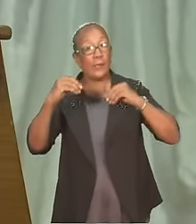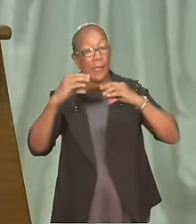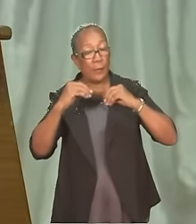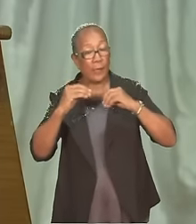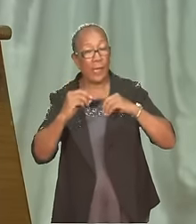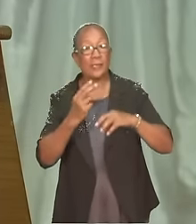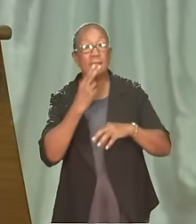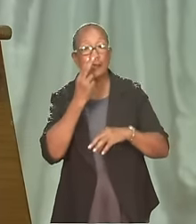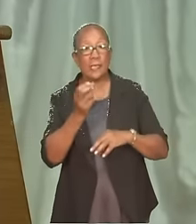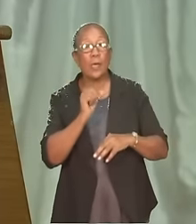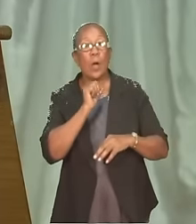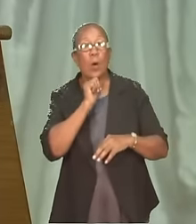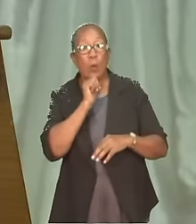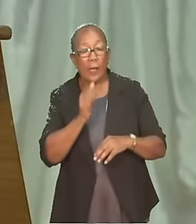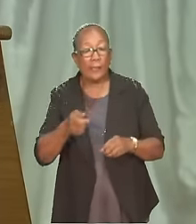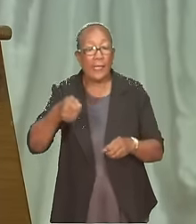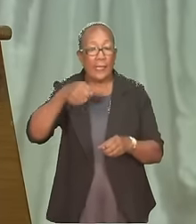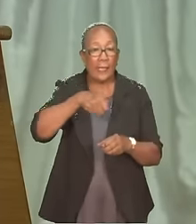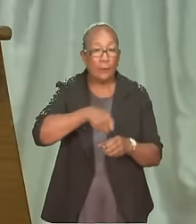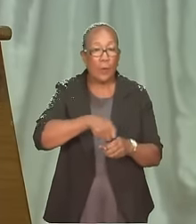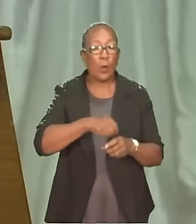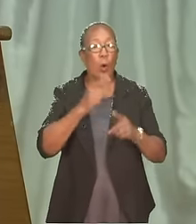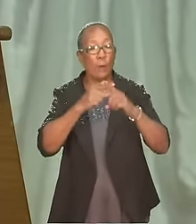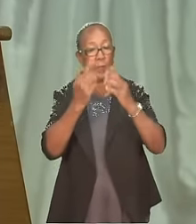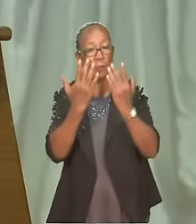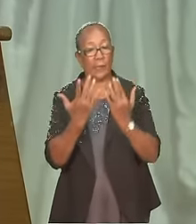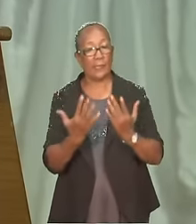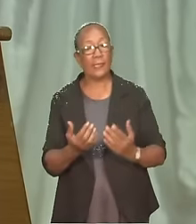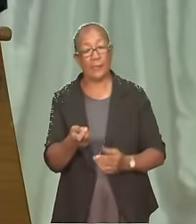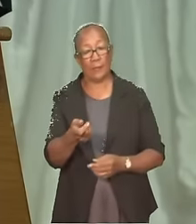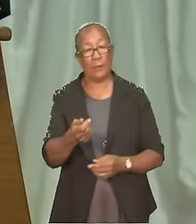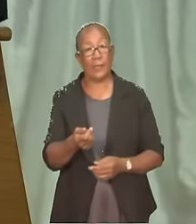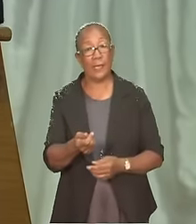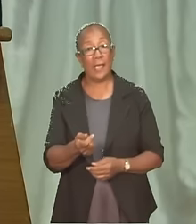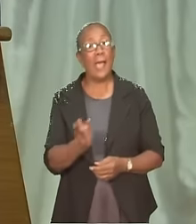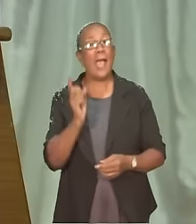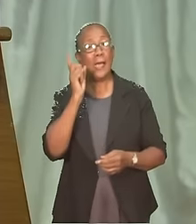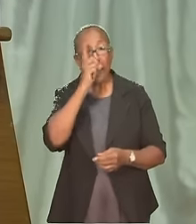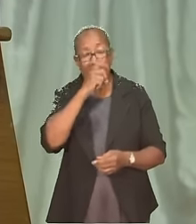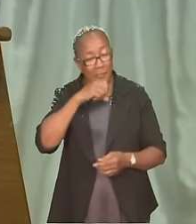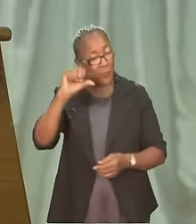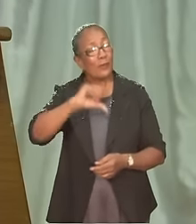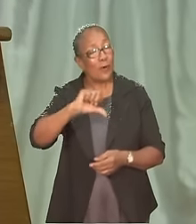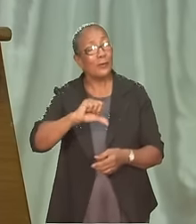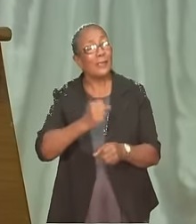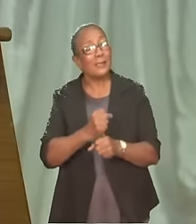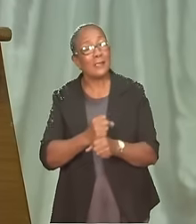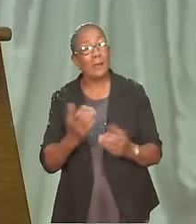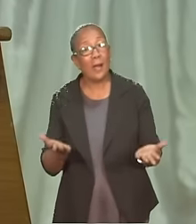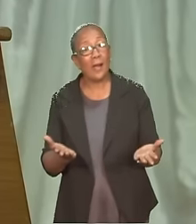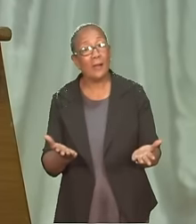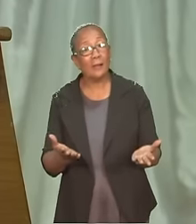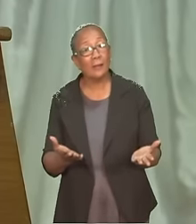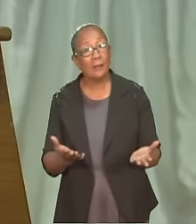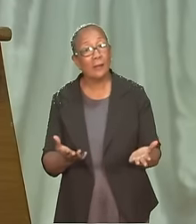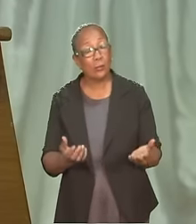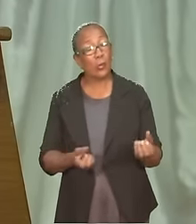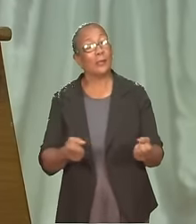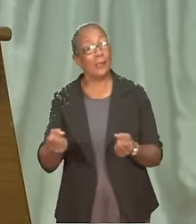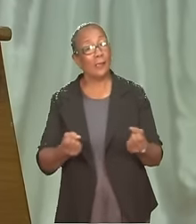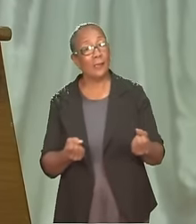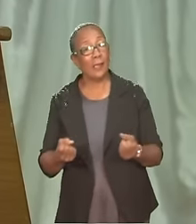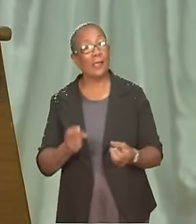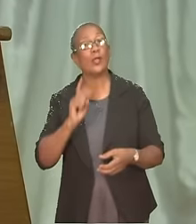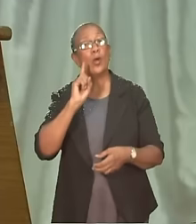impact is op de berekende prijs. En als er fouten gemaakt zijn door ons, gaan